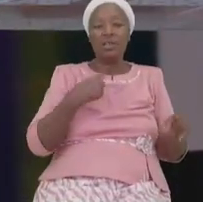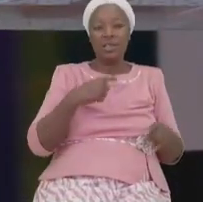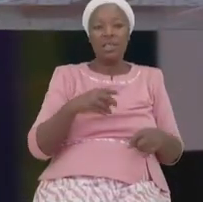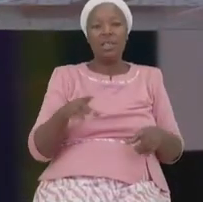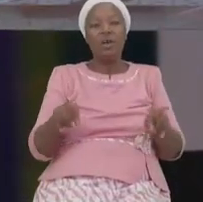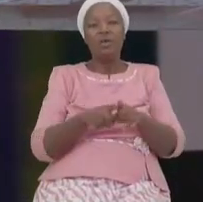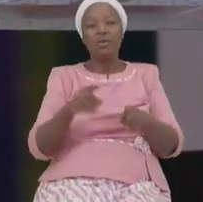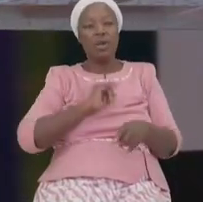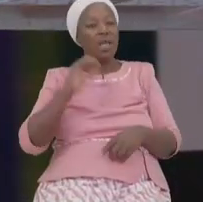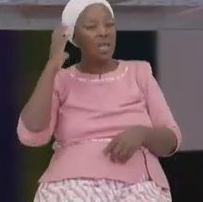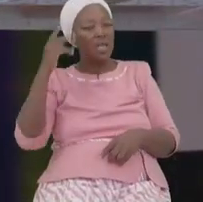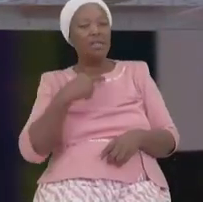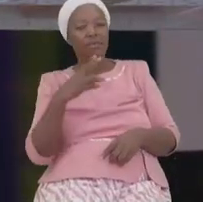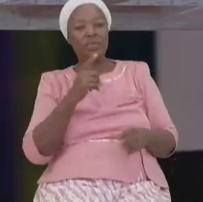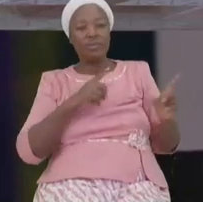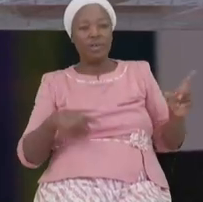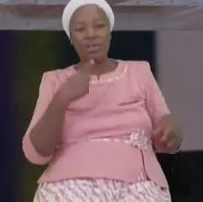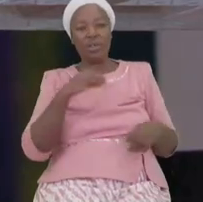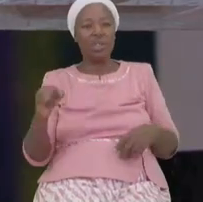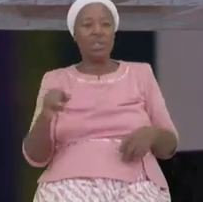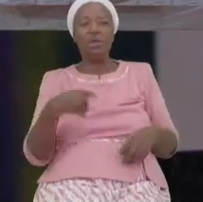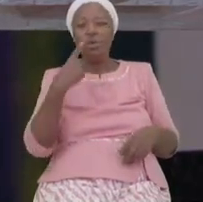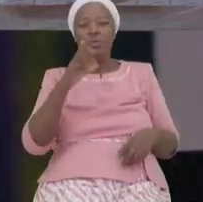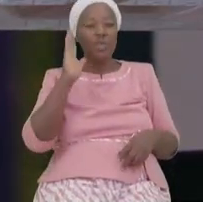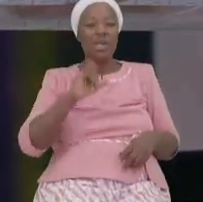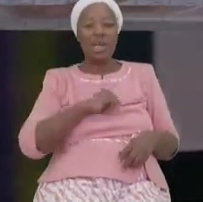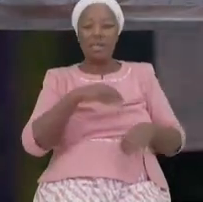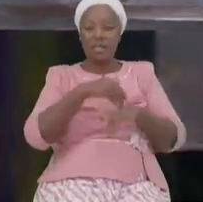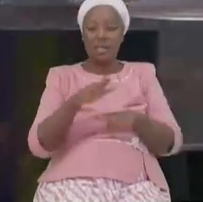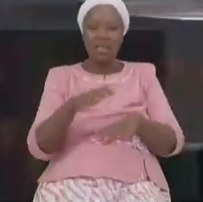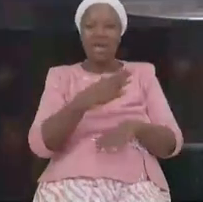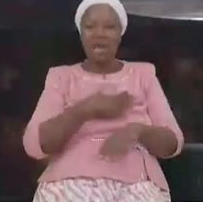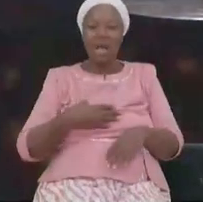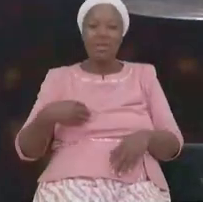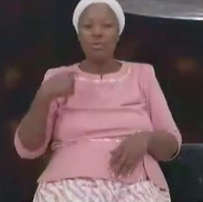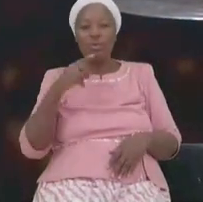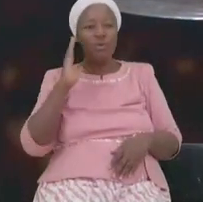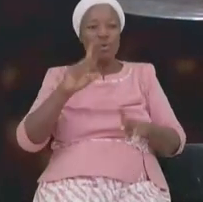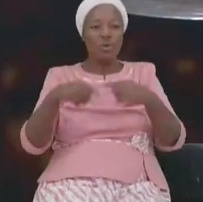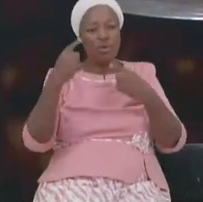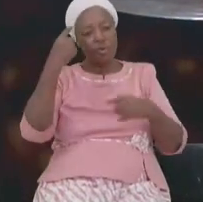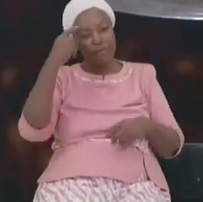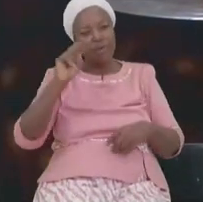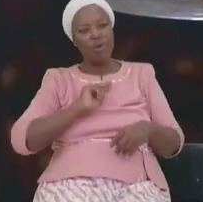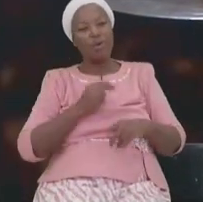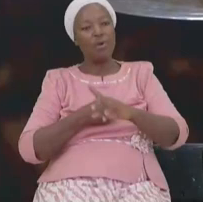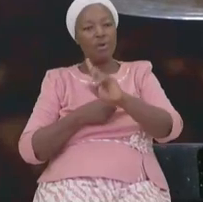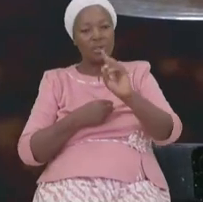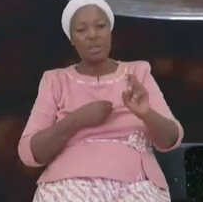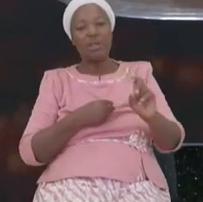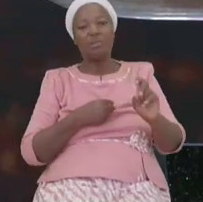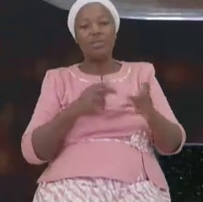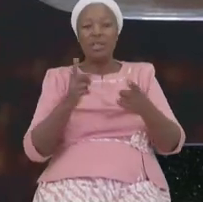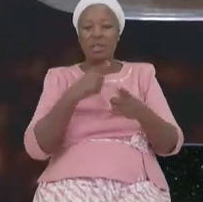du Seigneur qui disait, qui enverrai-je et qui marchera pour nous? Alors